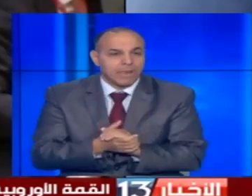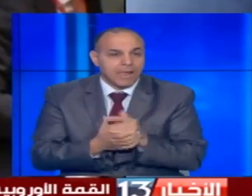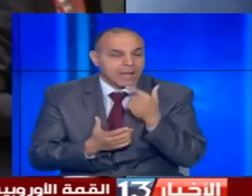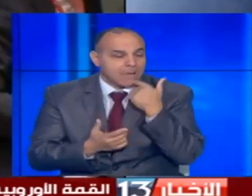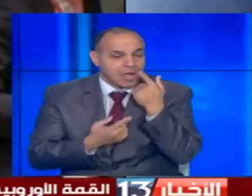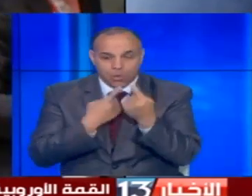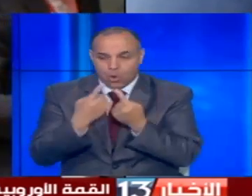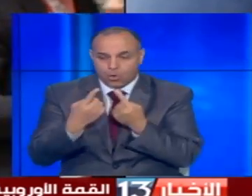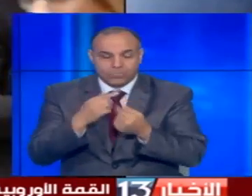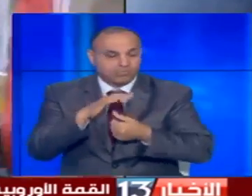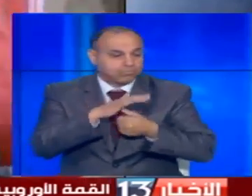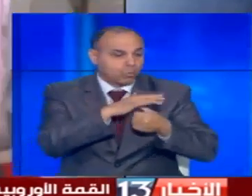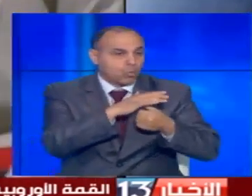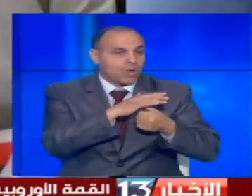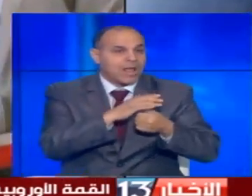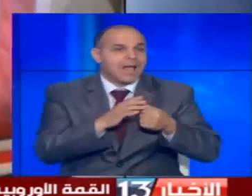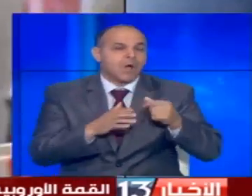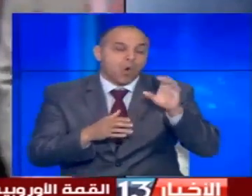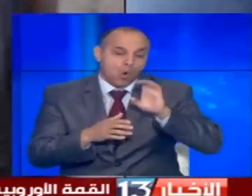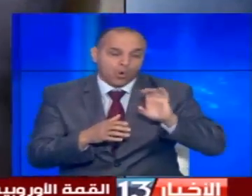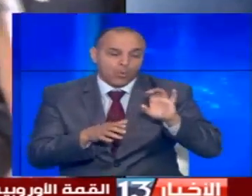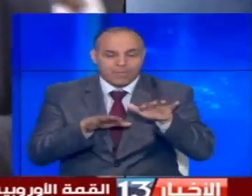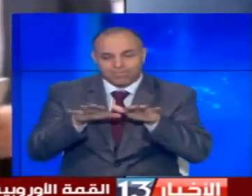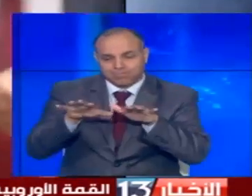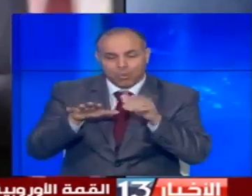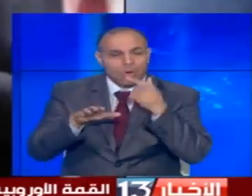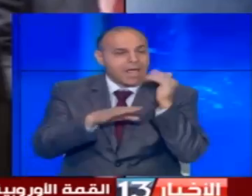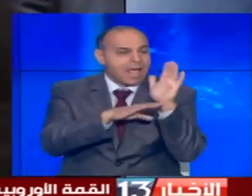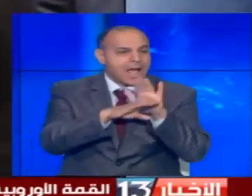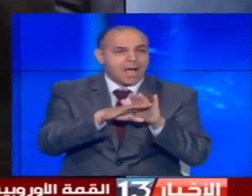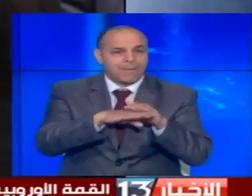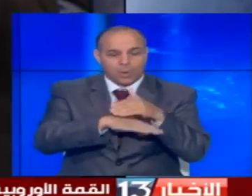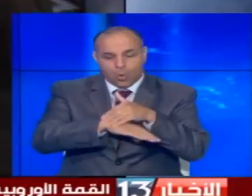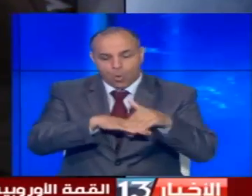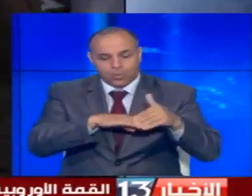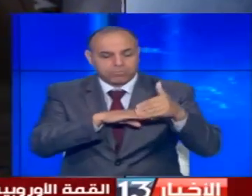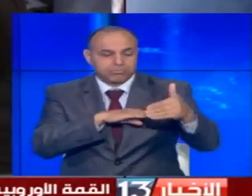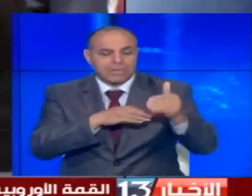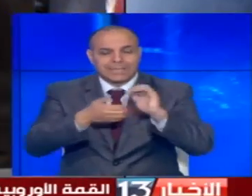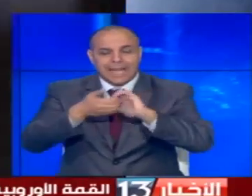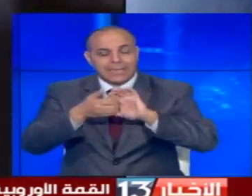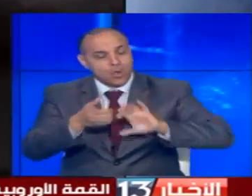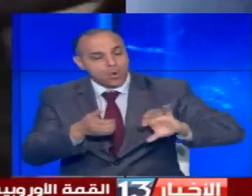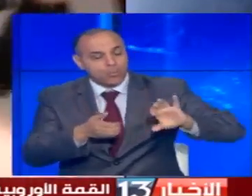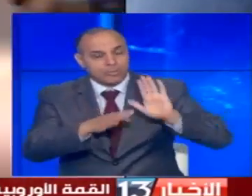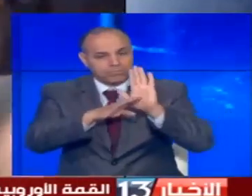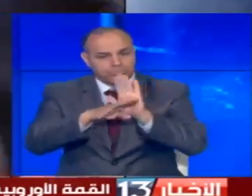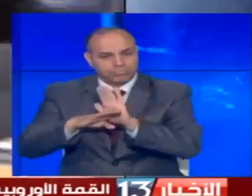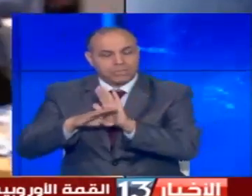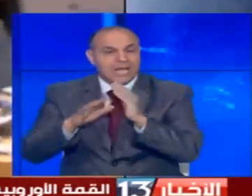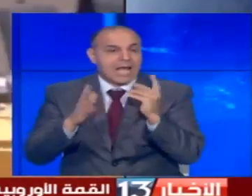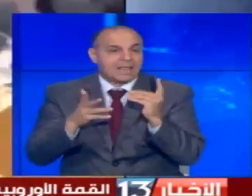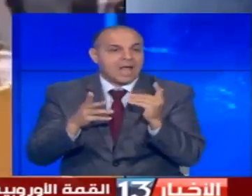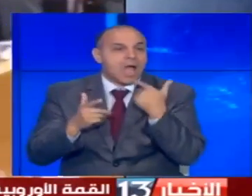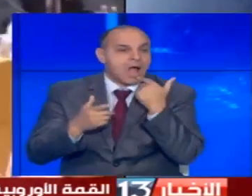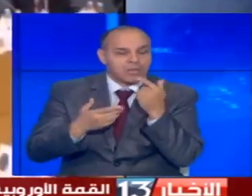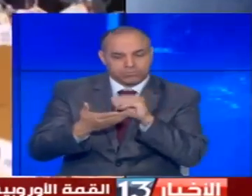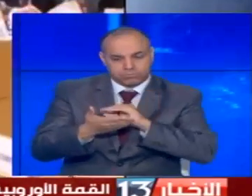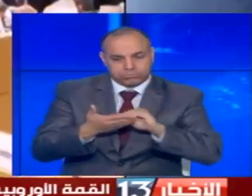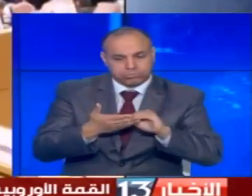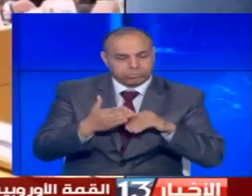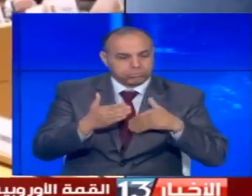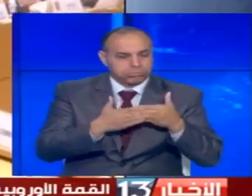يناقش قاده القاره العجوز اجراءات لحمايه الحدود الخارجيه للاتحاد الاوروبي بغيه تعزيز اداره